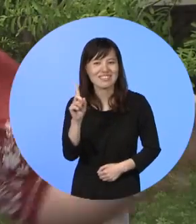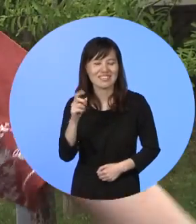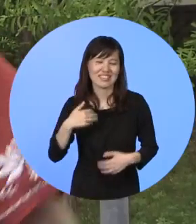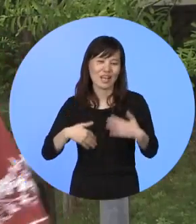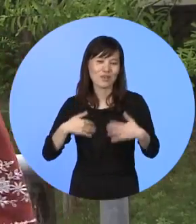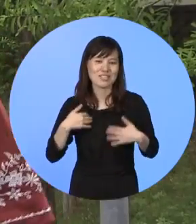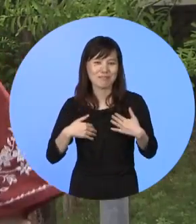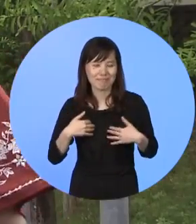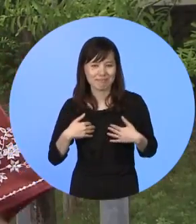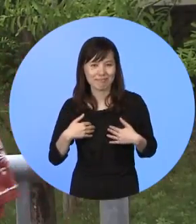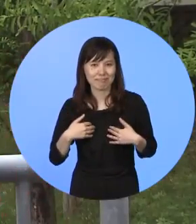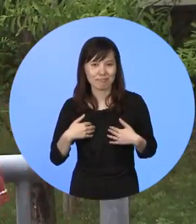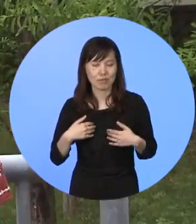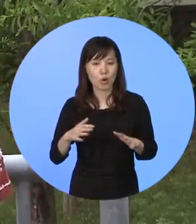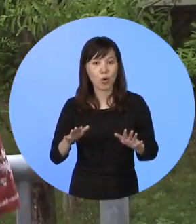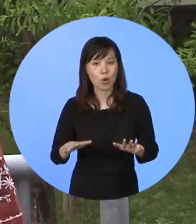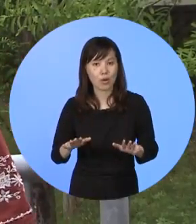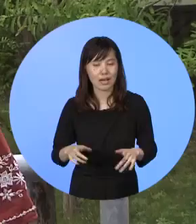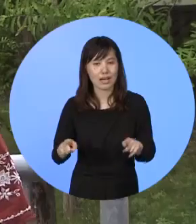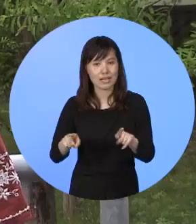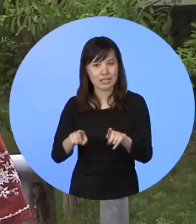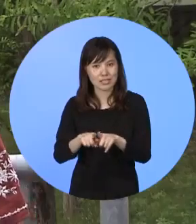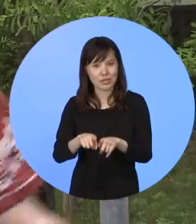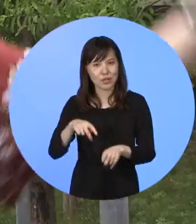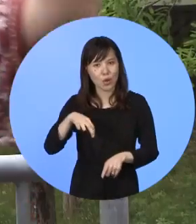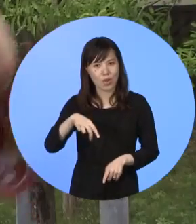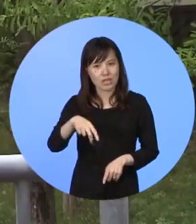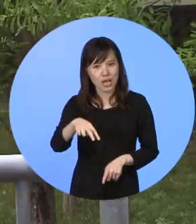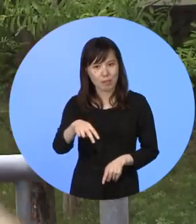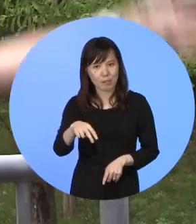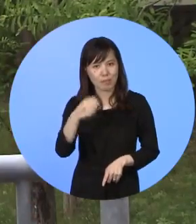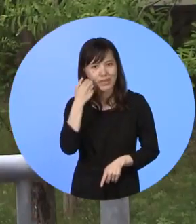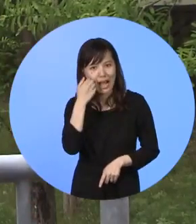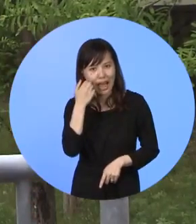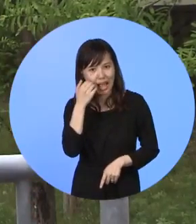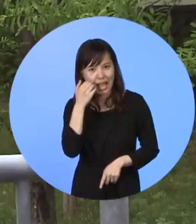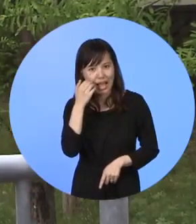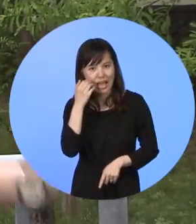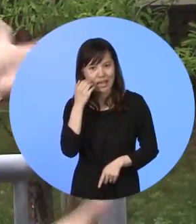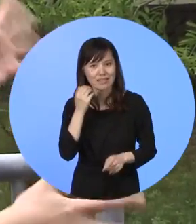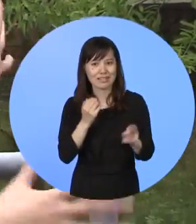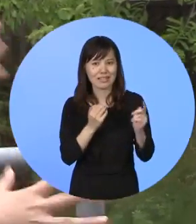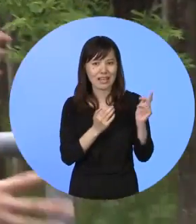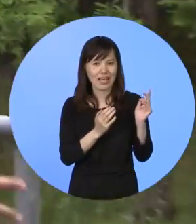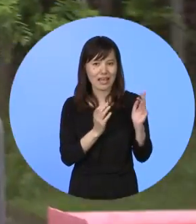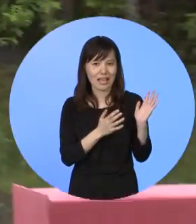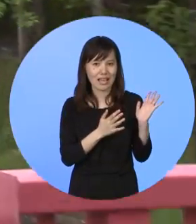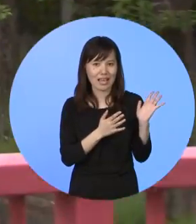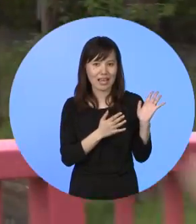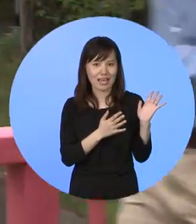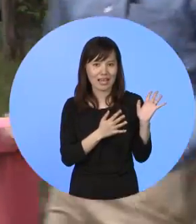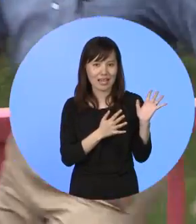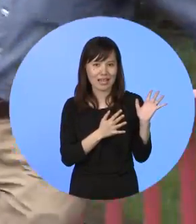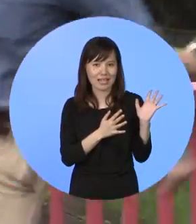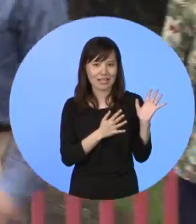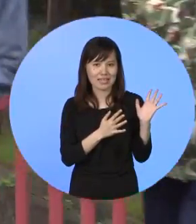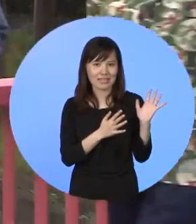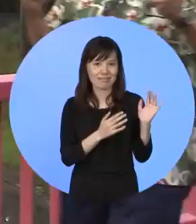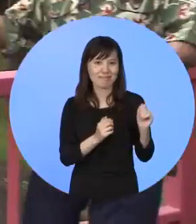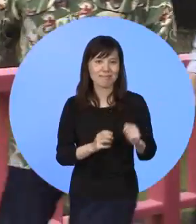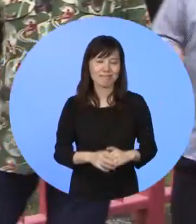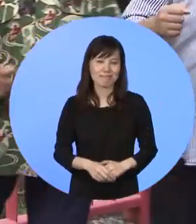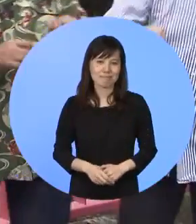ね。さて今回も一緒にお散歩してくれるのはこの方々です。イエ